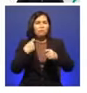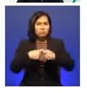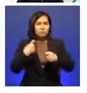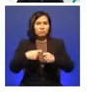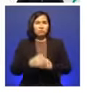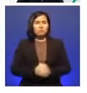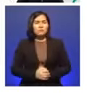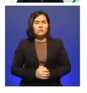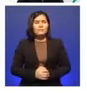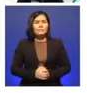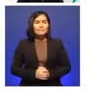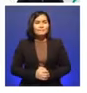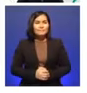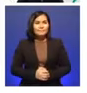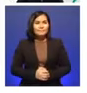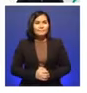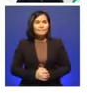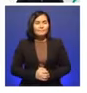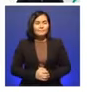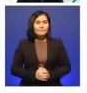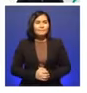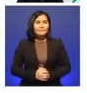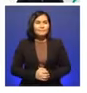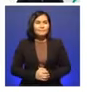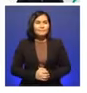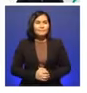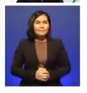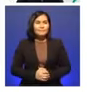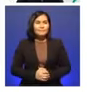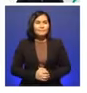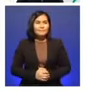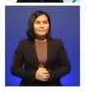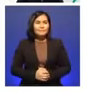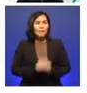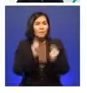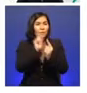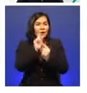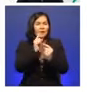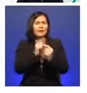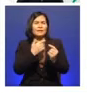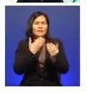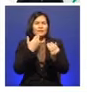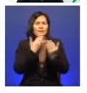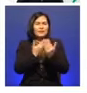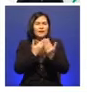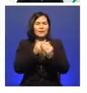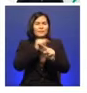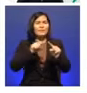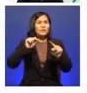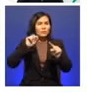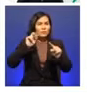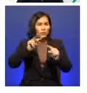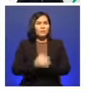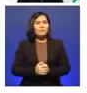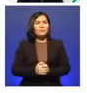ษามากนะครับอย่างที่อาจารย์เดชรัตน์ก็ได้เรียนไปแล้วนะครับในส่วนนี้ก็คือ 22% ของรายได้นะครับอัตราการศึกษาของเราลดล